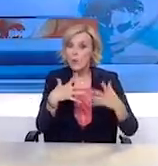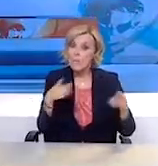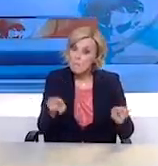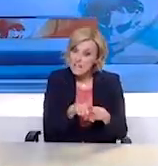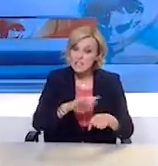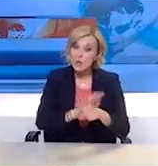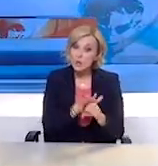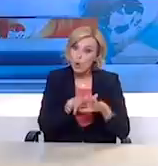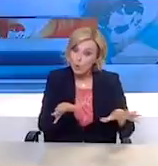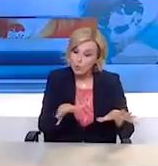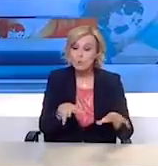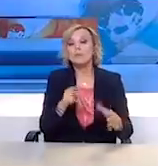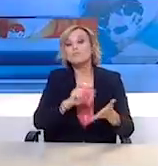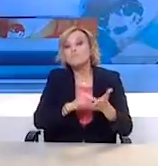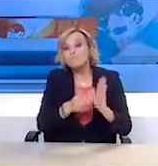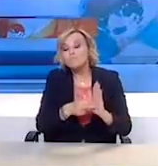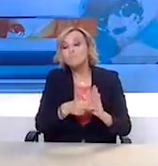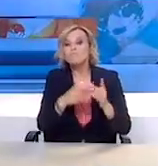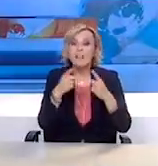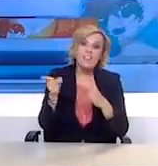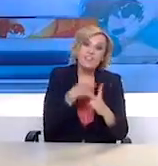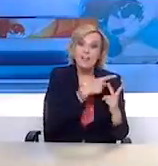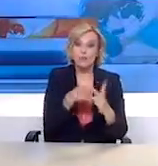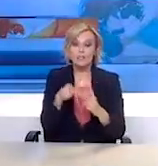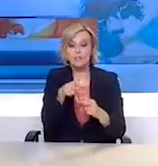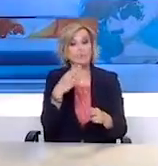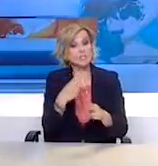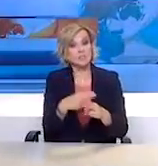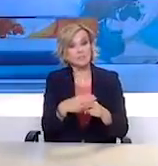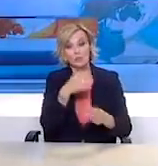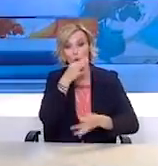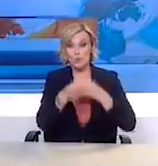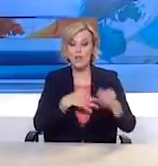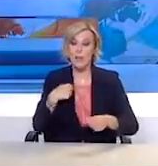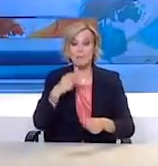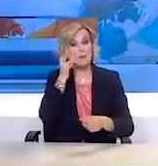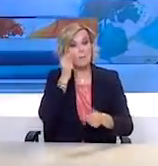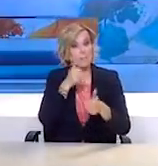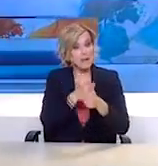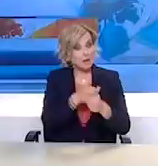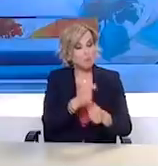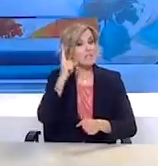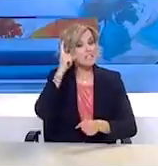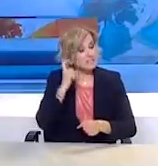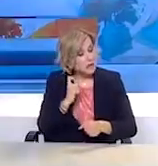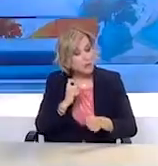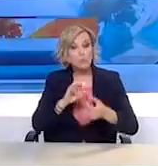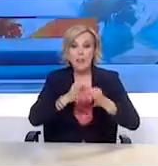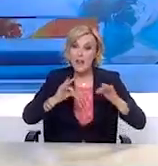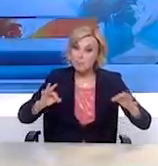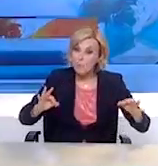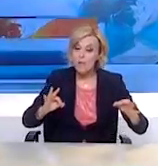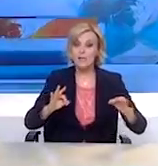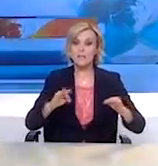πρέπει να συνεχιστεί η φροντίδα των ασθενών. Άρα είναι πολύ σημαντικά ερωτήματα, τα παρακολουθούμε, ξέρουμε γι' αυτά, βλέπουμε